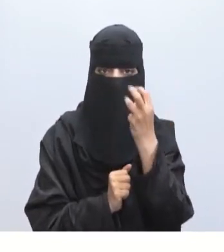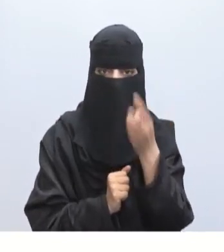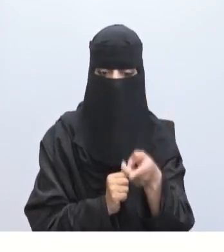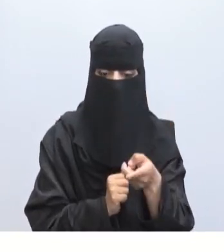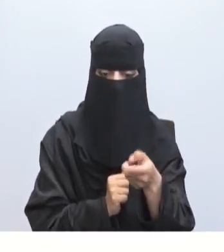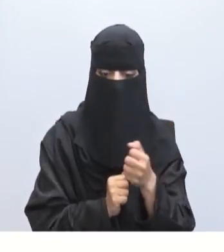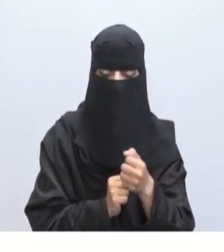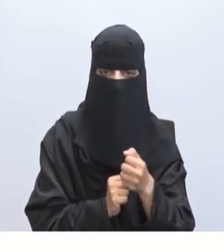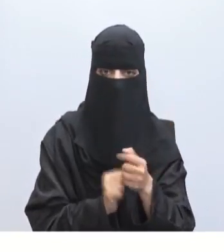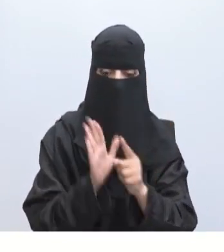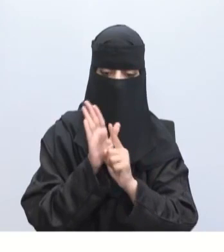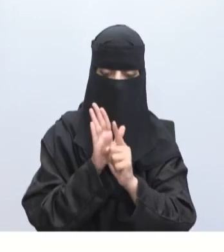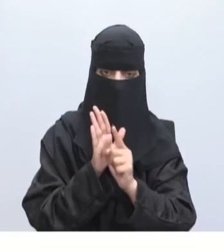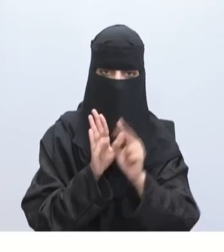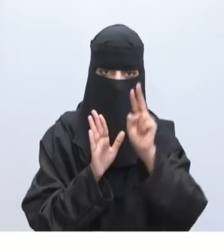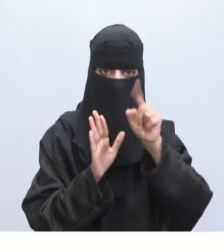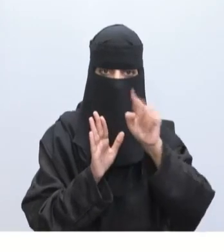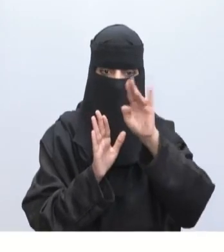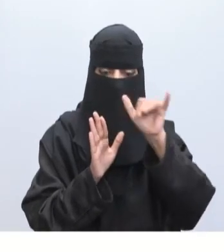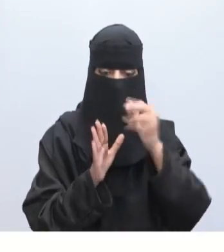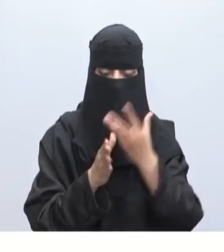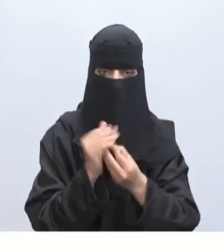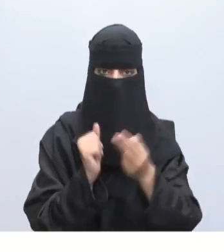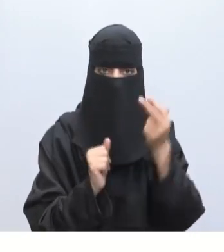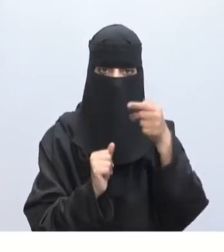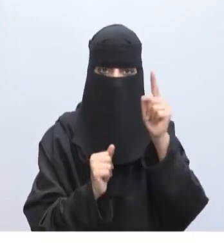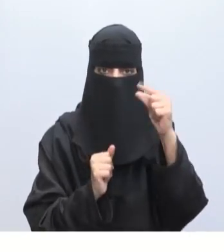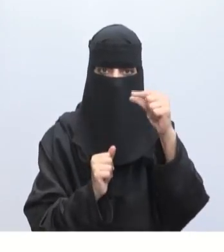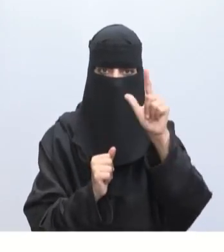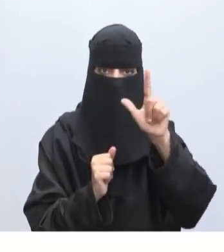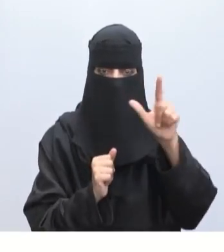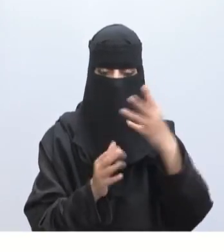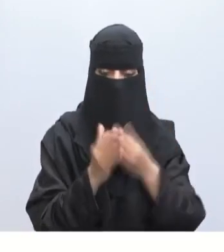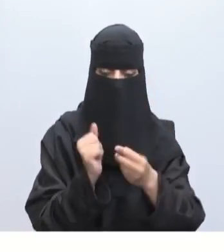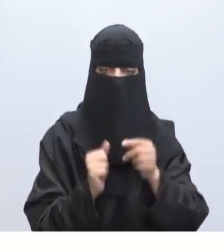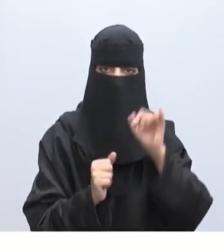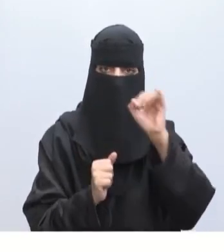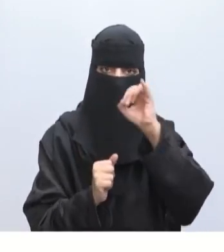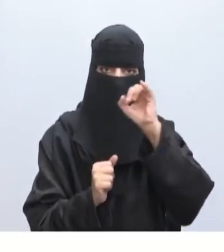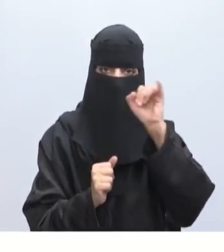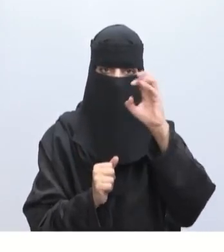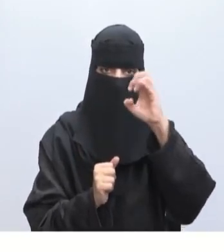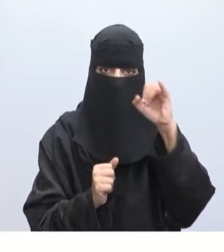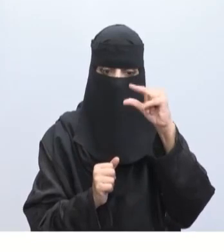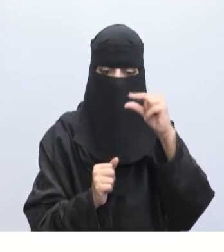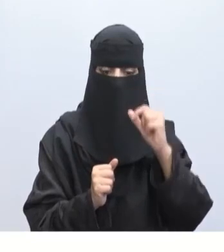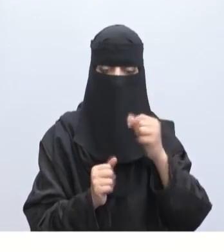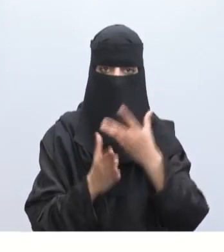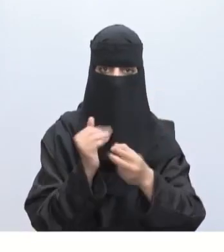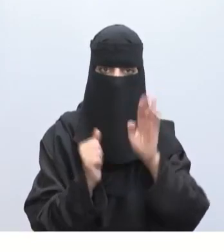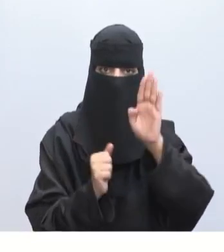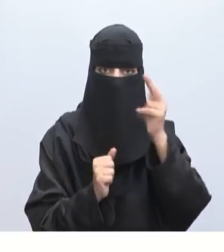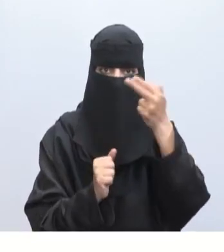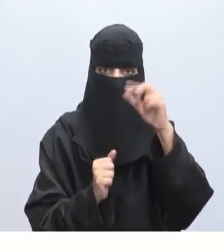والث الامام تركي بن عبد الله بن محمد بن سعود الجزء الثاني